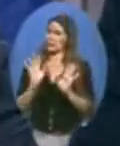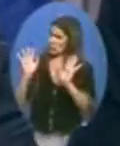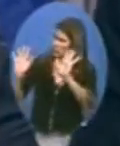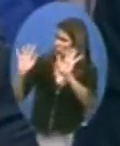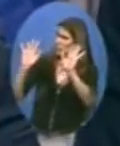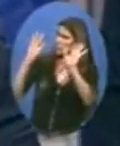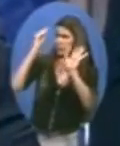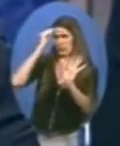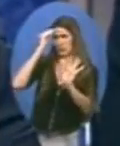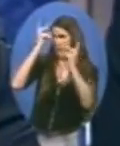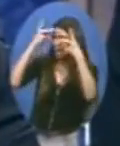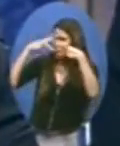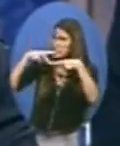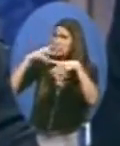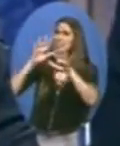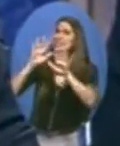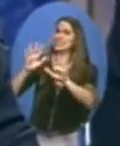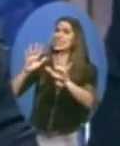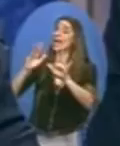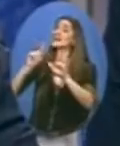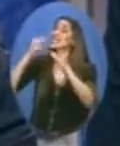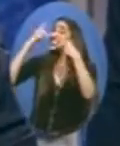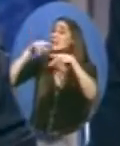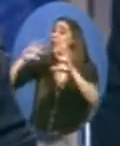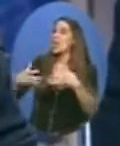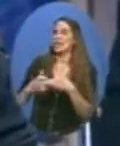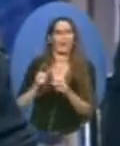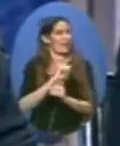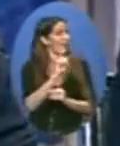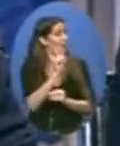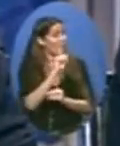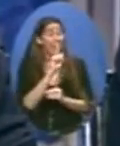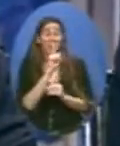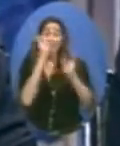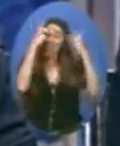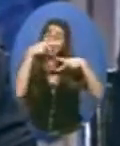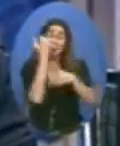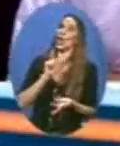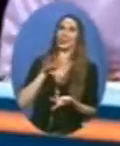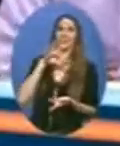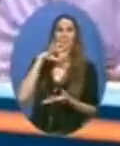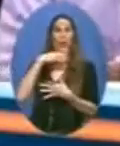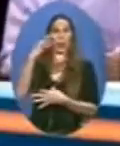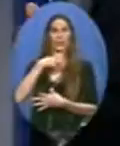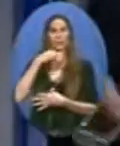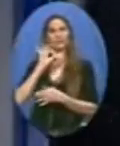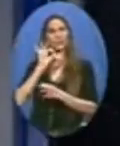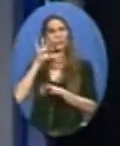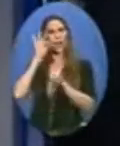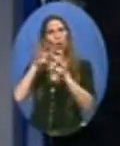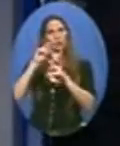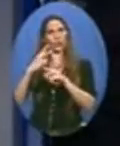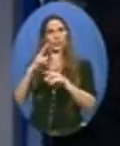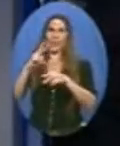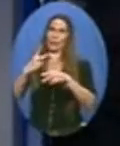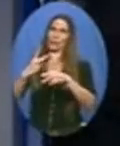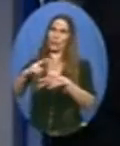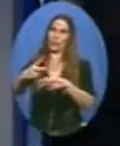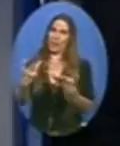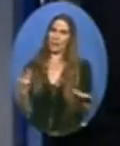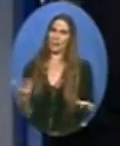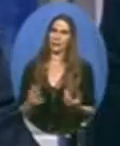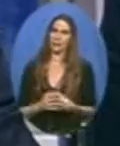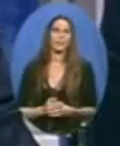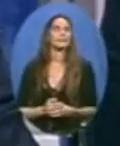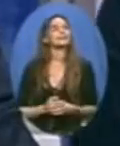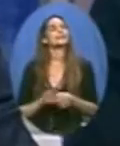בואו נזכור, ההסכם הקדומני הוא ההסכם הקואליציוני. לא, הוא הפר הסכם. זה ההסכם שהוא לא הפר. למה זה כל כך חשוב לכם ש... בוא נאמר כך,